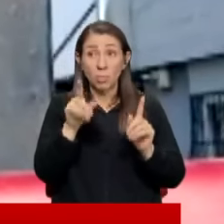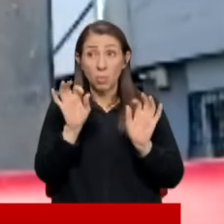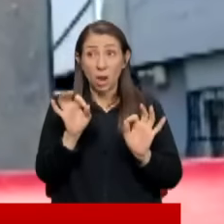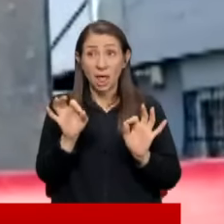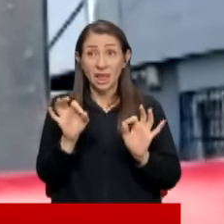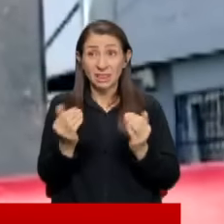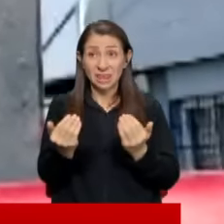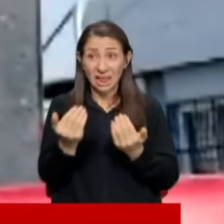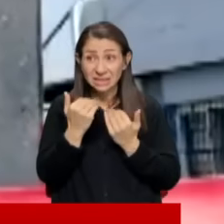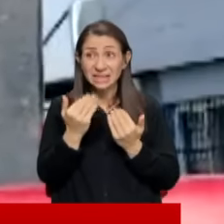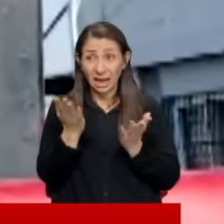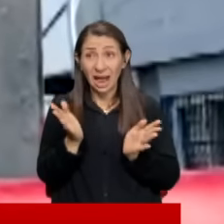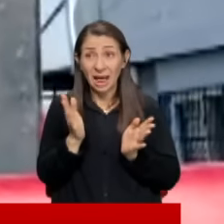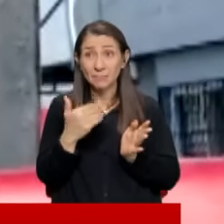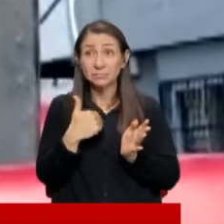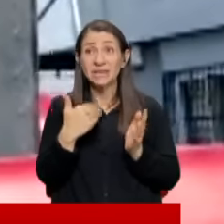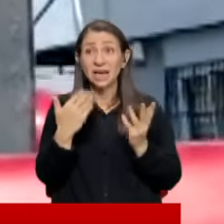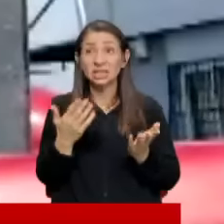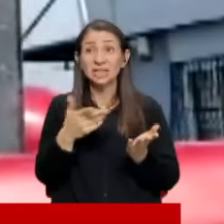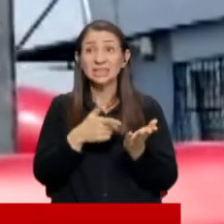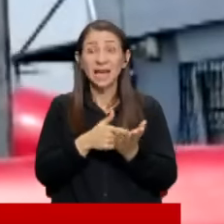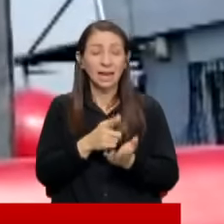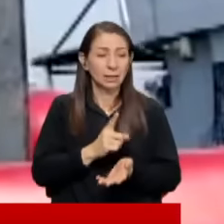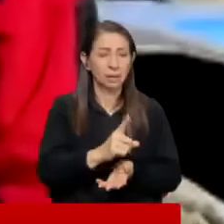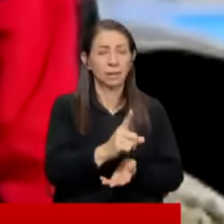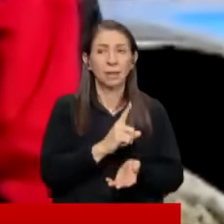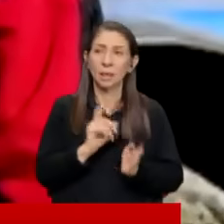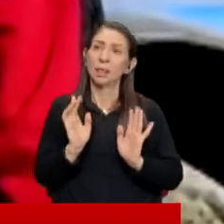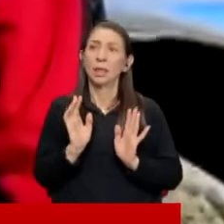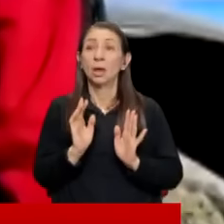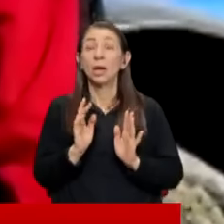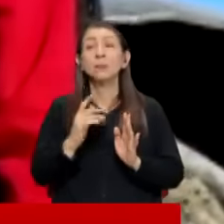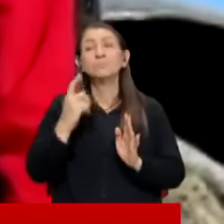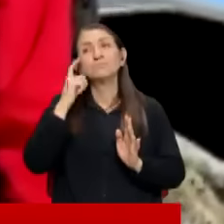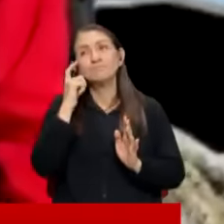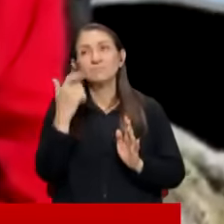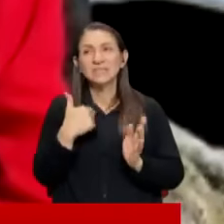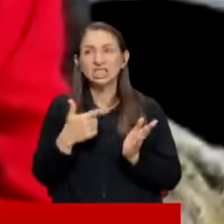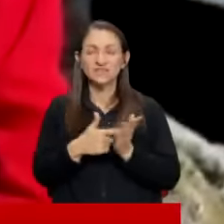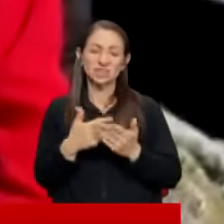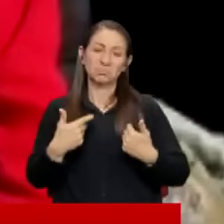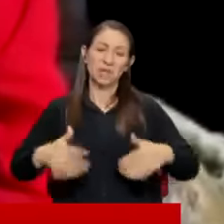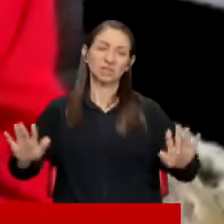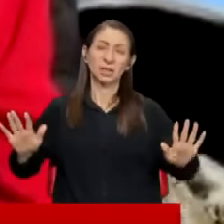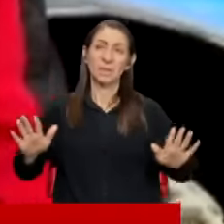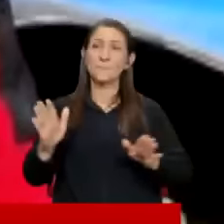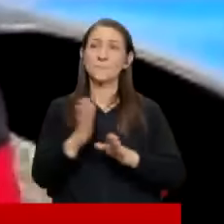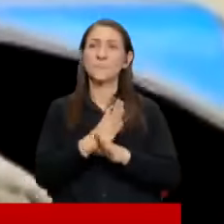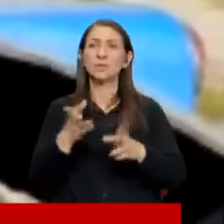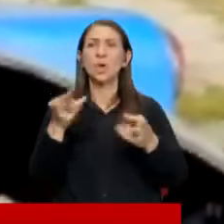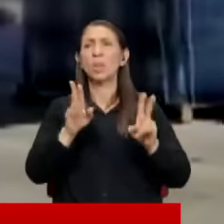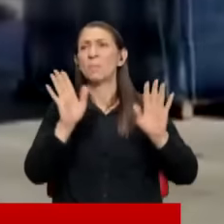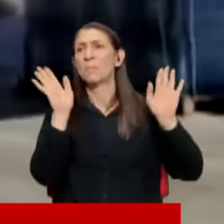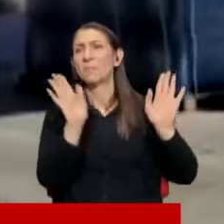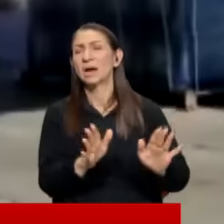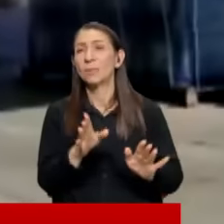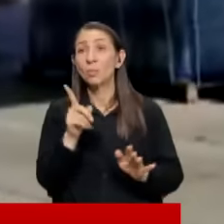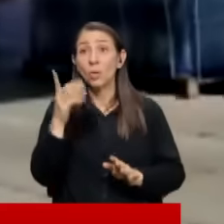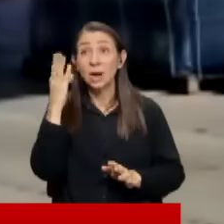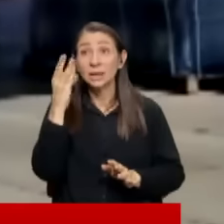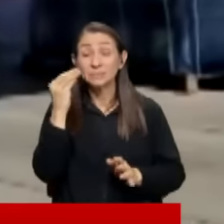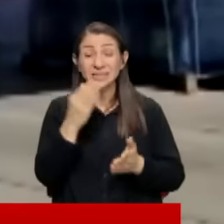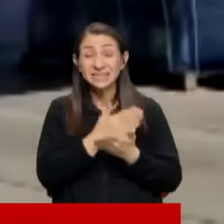verdikleri desteklerle biz ancak tarlaya gidip gelebiliyoruz. Büyük ihtimalle biz çiftçiliği bırakacağız, malımızı da ölüme terk edeceğiz. Bu